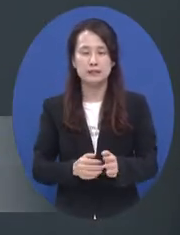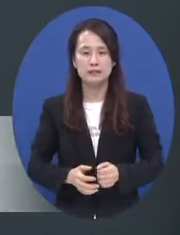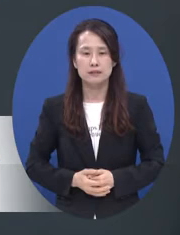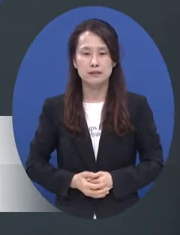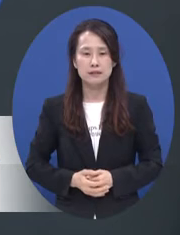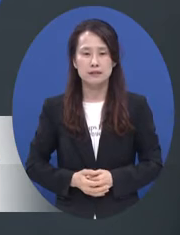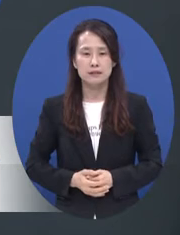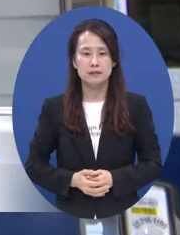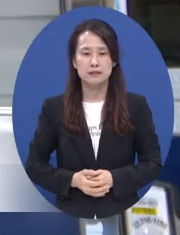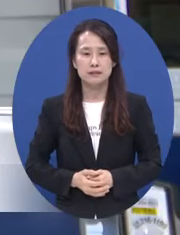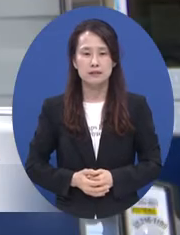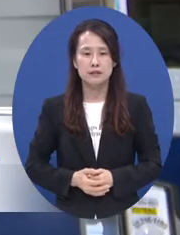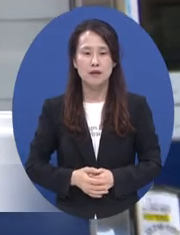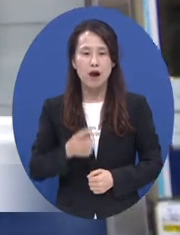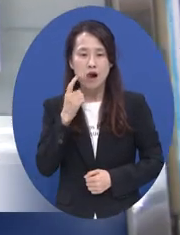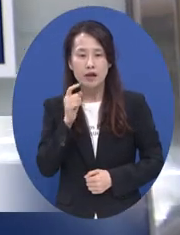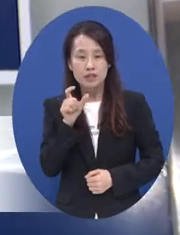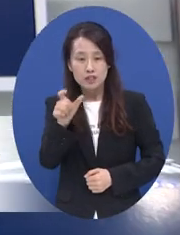어 왔어